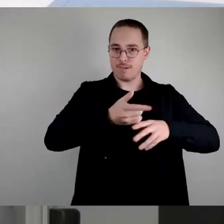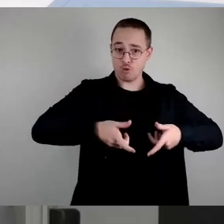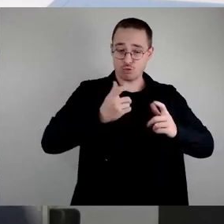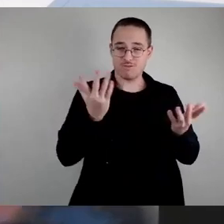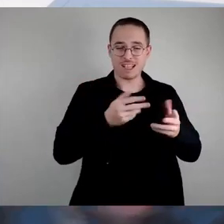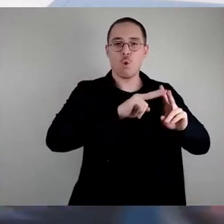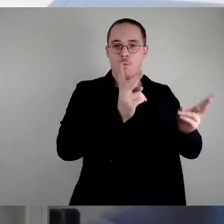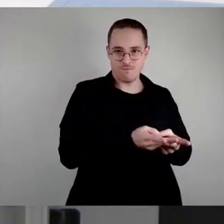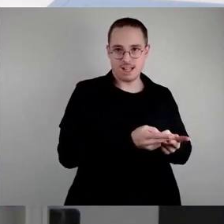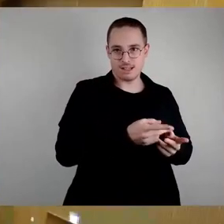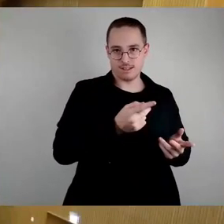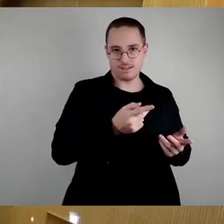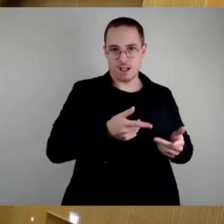Dank.